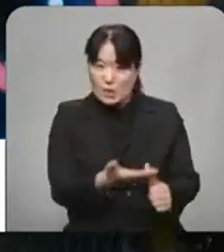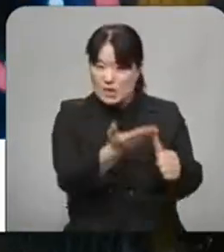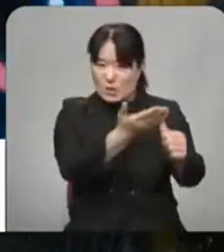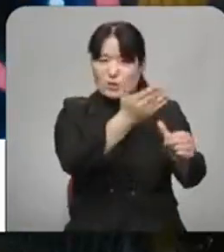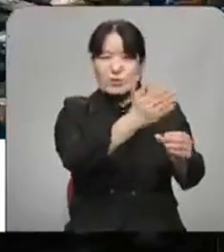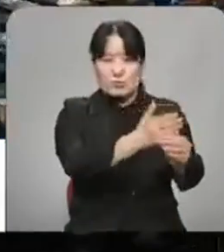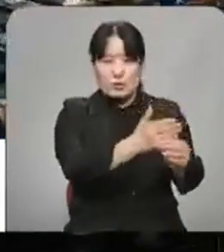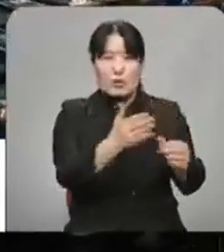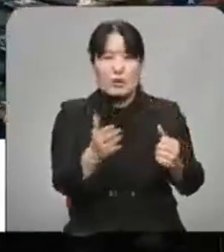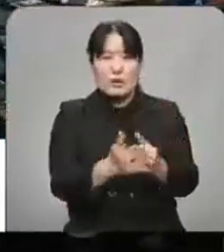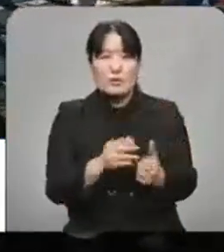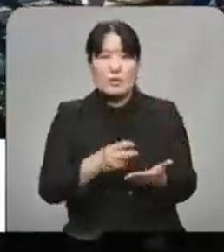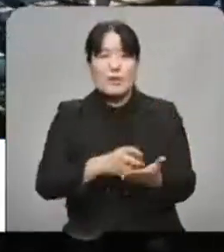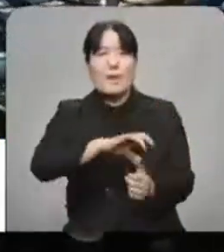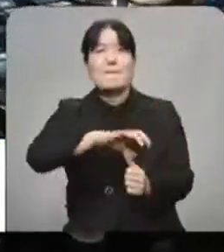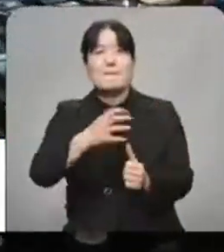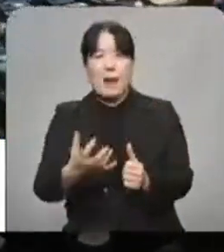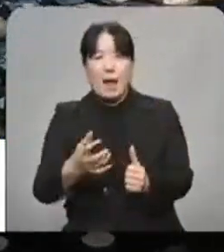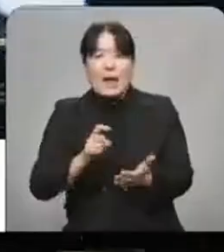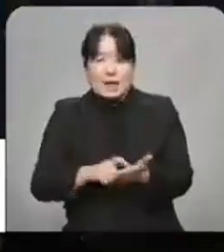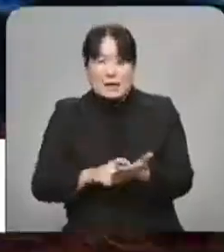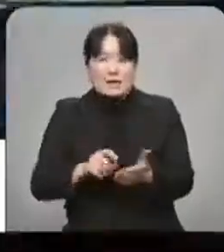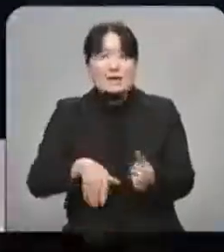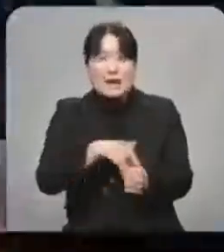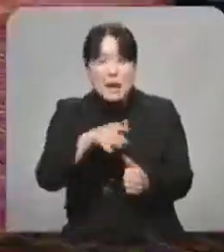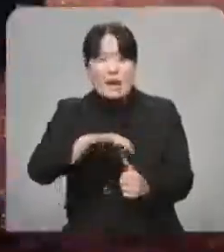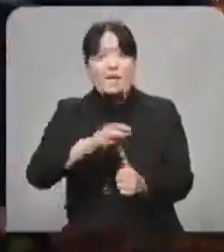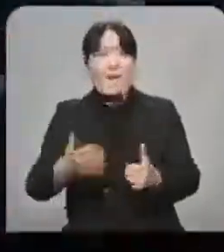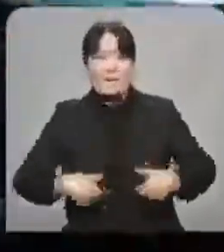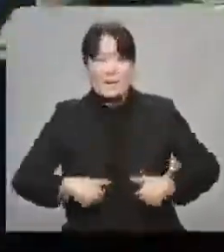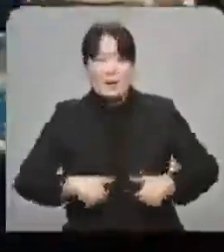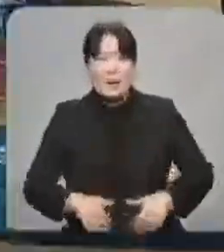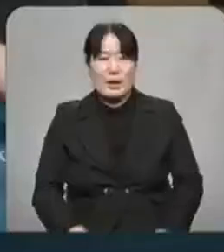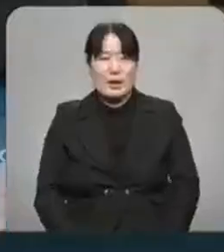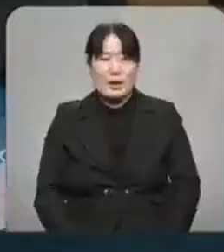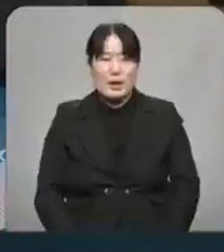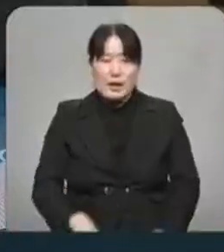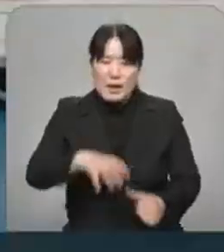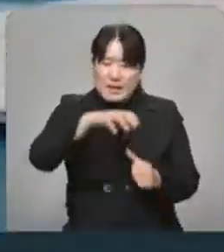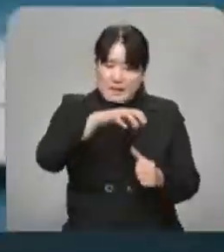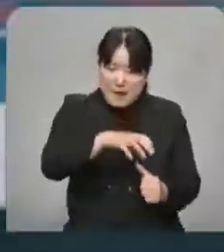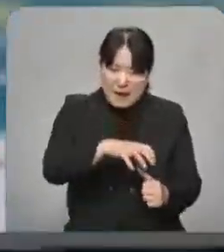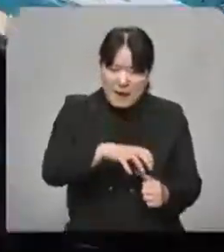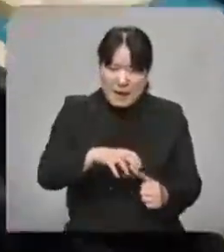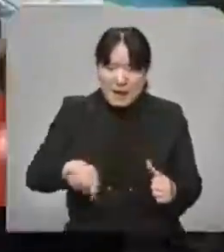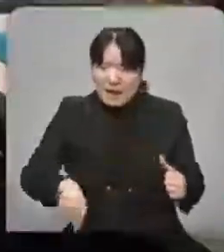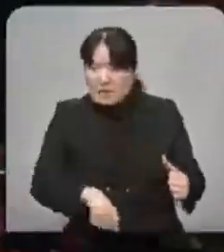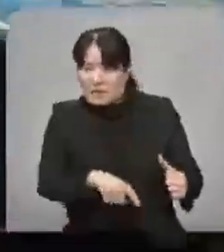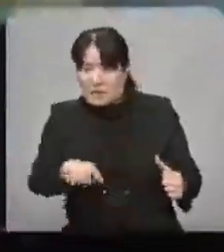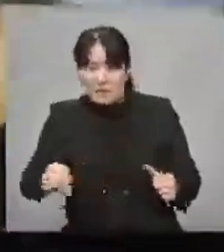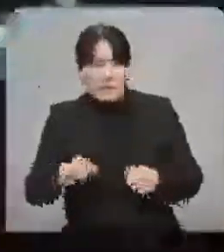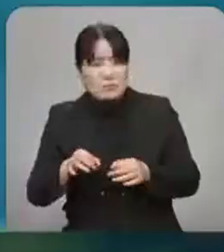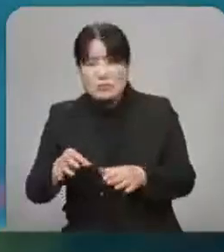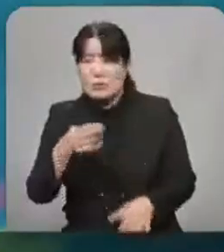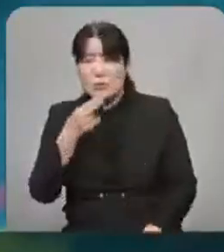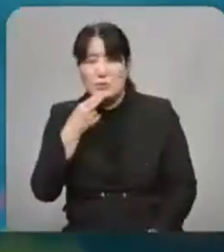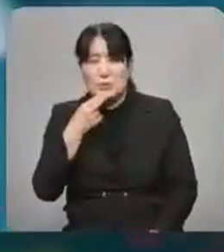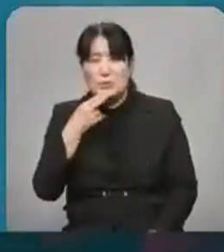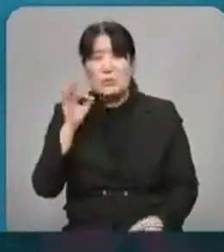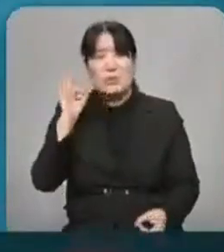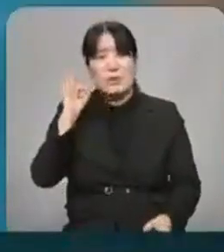맞서려면 규제에 완화는 시급한 과제라고 주장합니다 각종 규제는 여전하고 시설 확충 등 투자가 이루어지지 않는다면